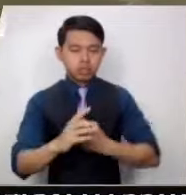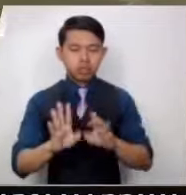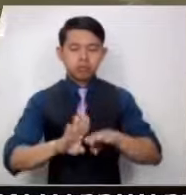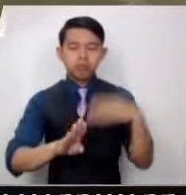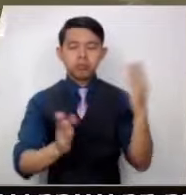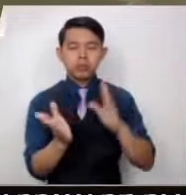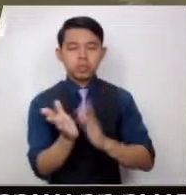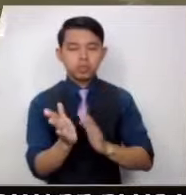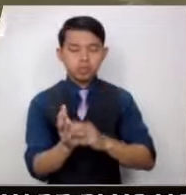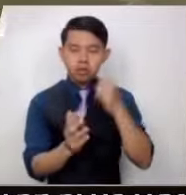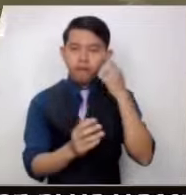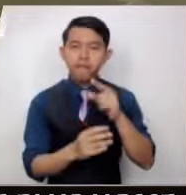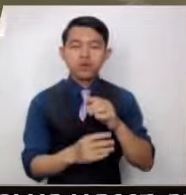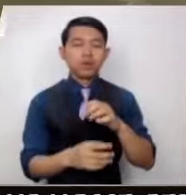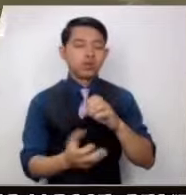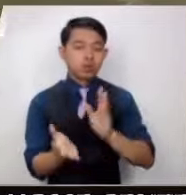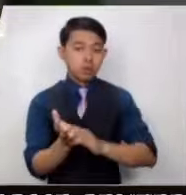year